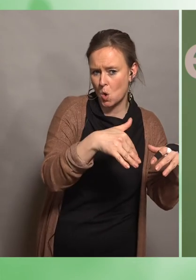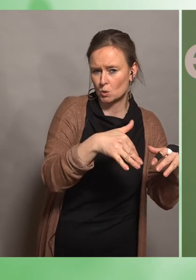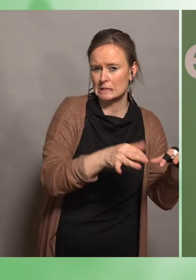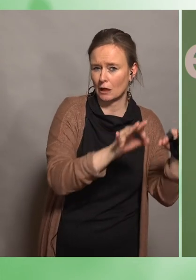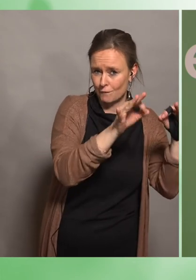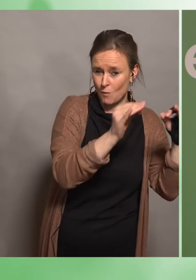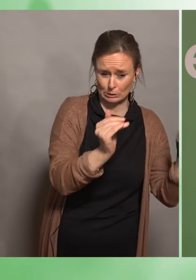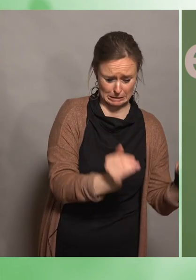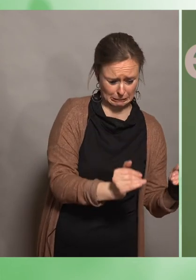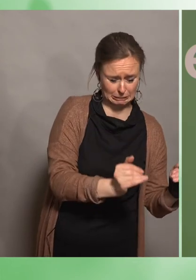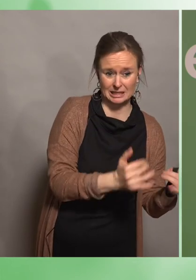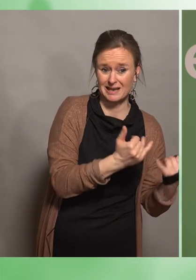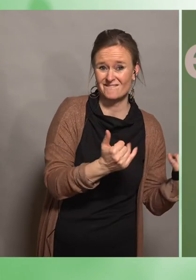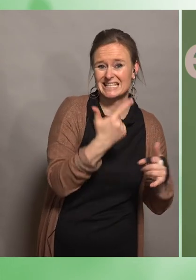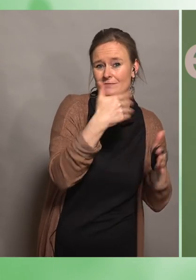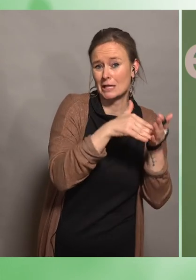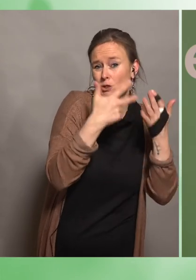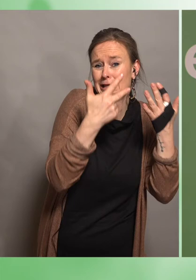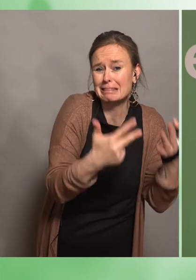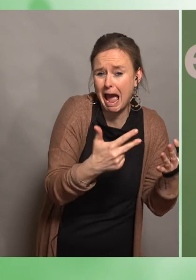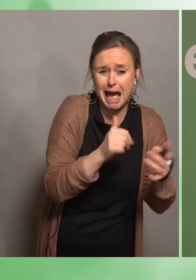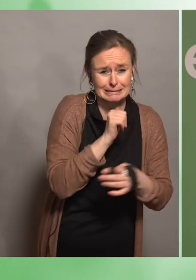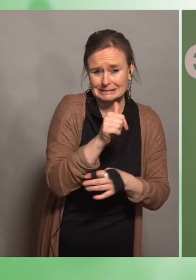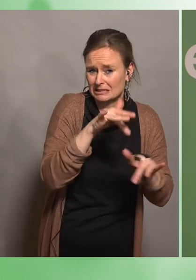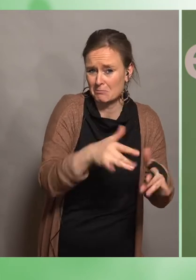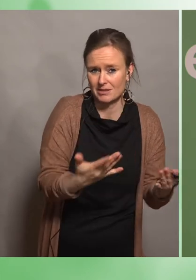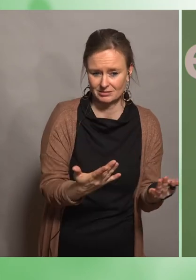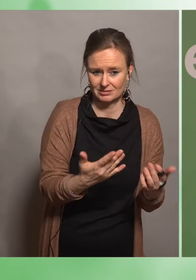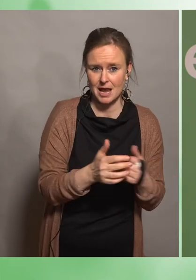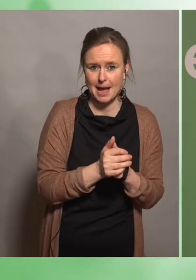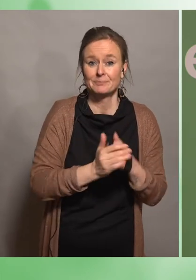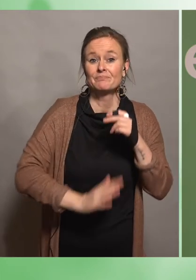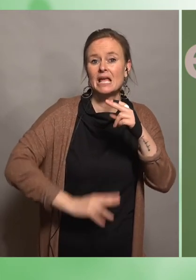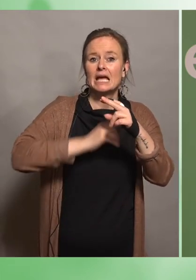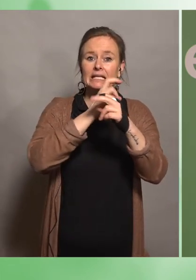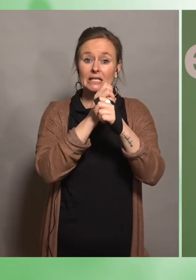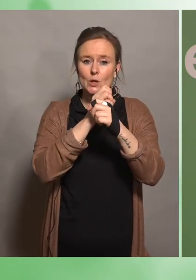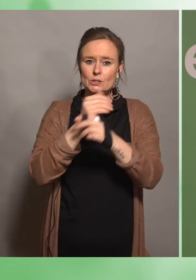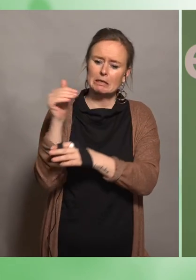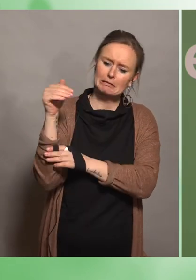seit 2008 nicht mehr. Wir haben in Niederösterreich auch eine